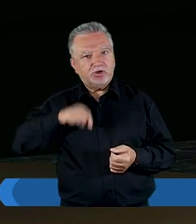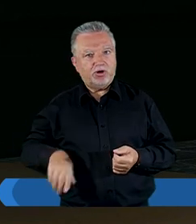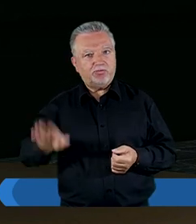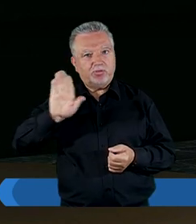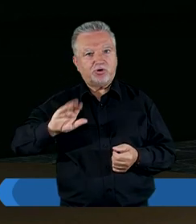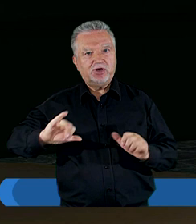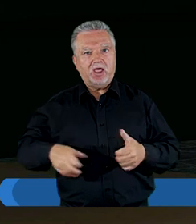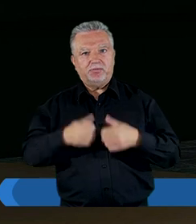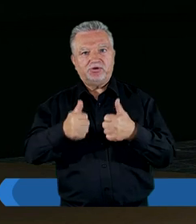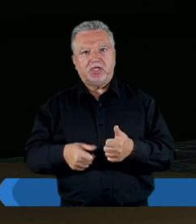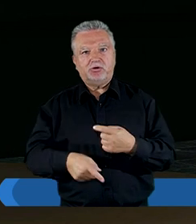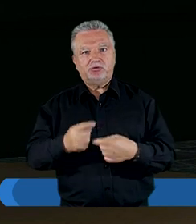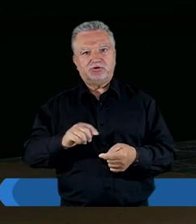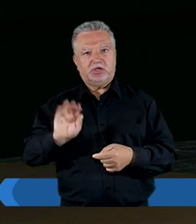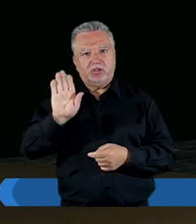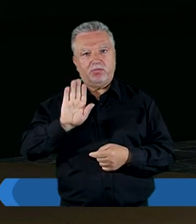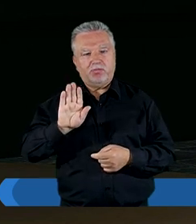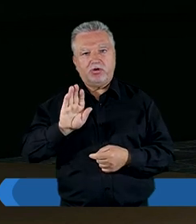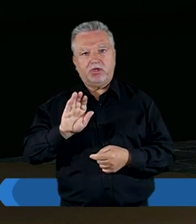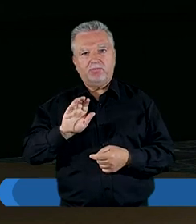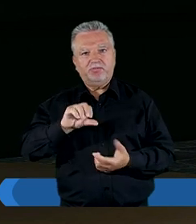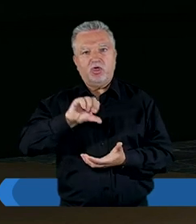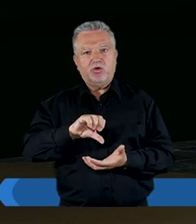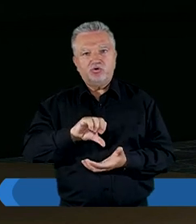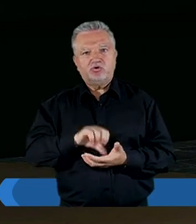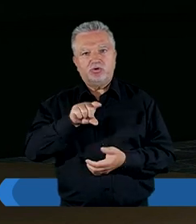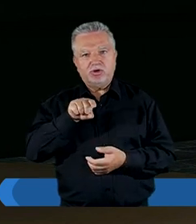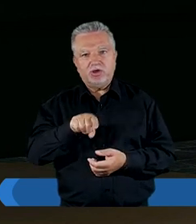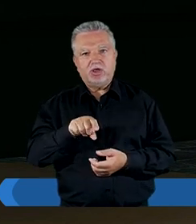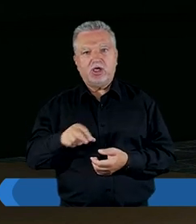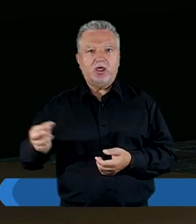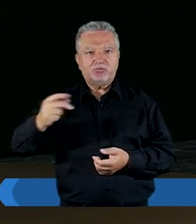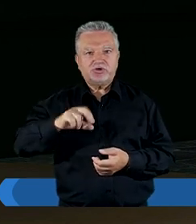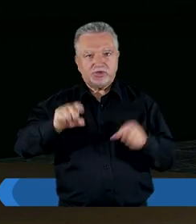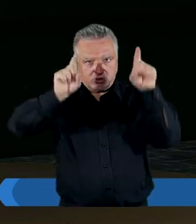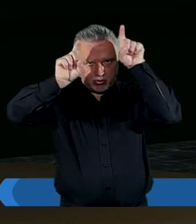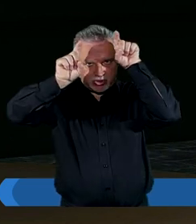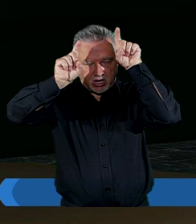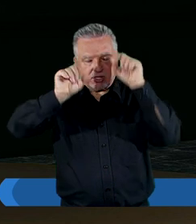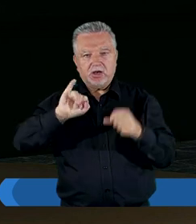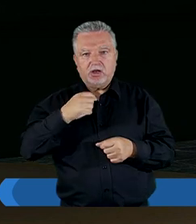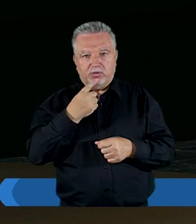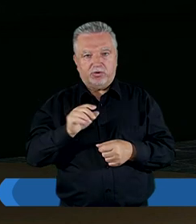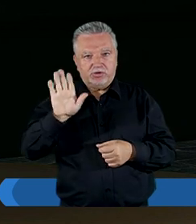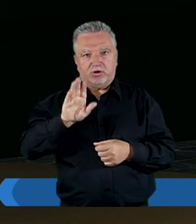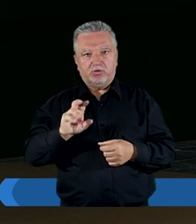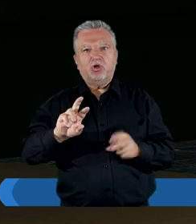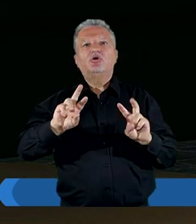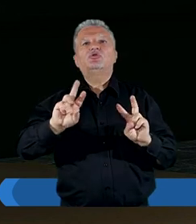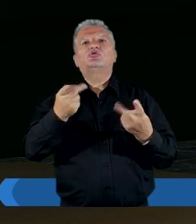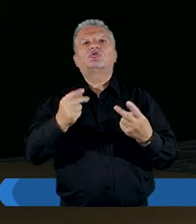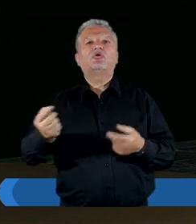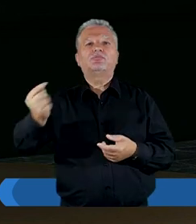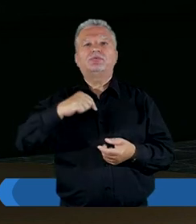aby się stawić przed Panem, a wśród nich przybył też i szatan. I rzekł Pan do szatana, skąd przybywasz?